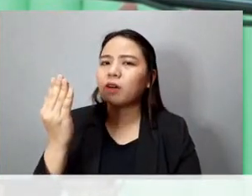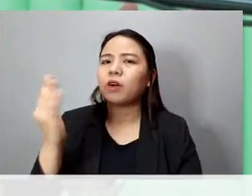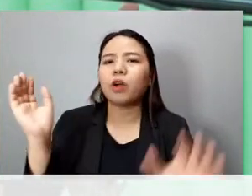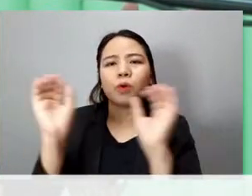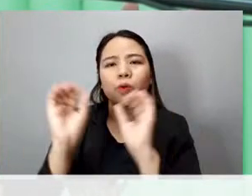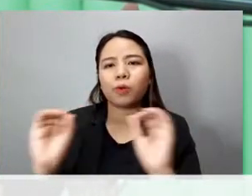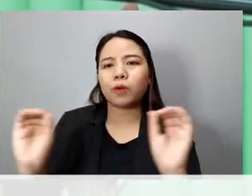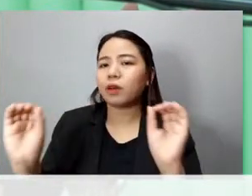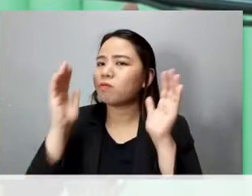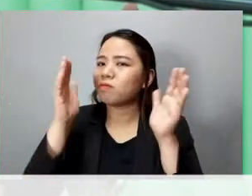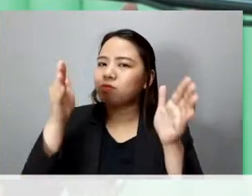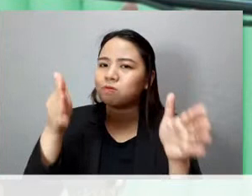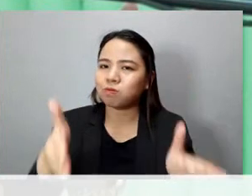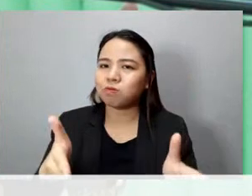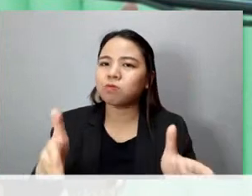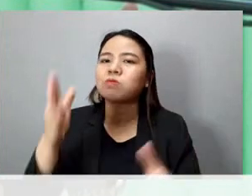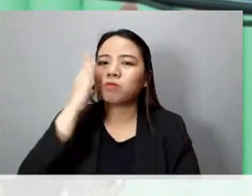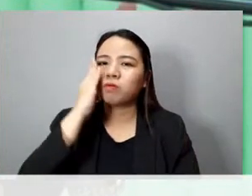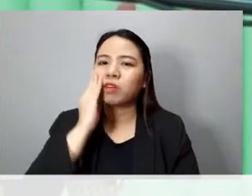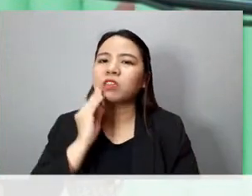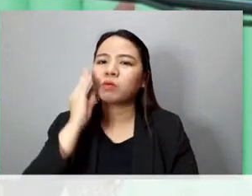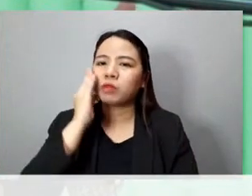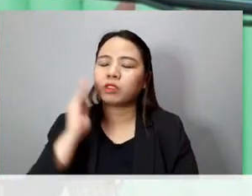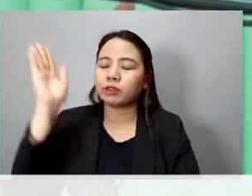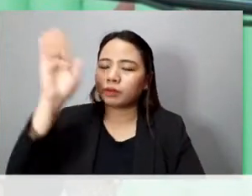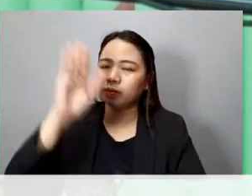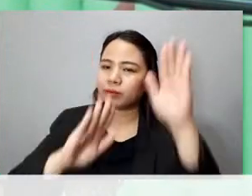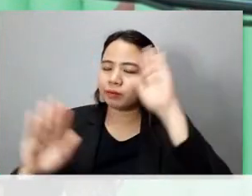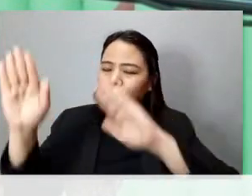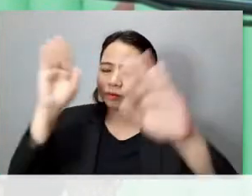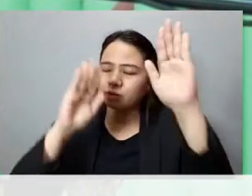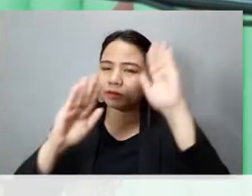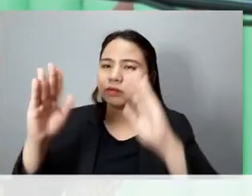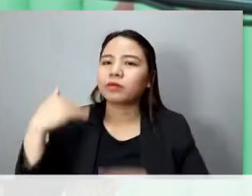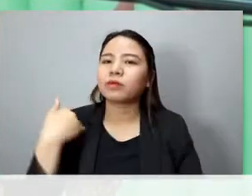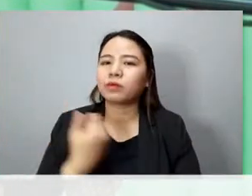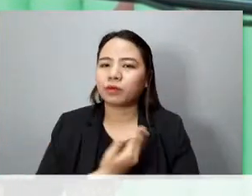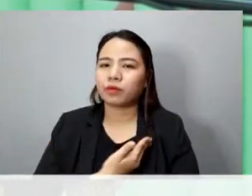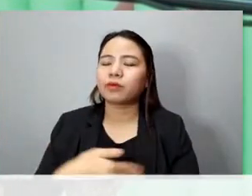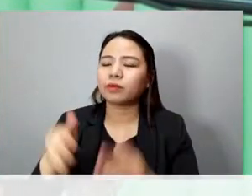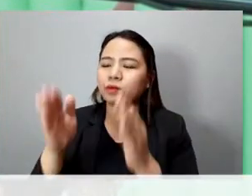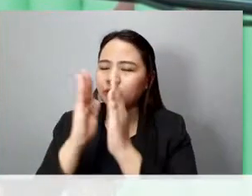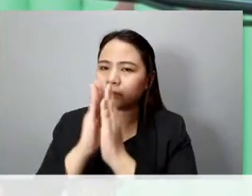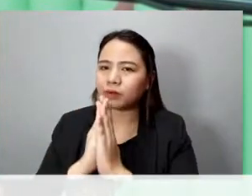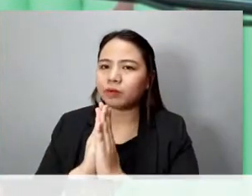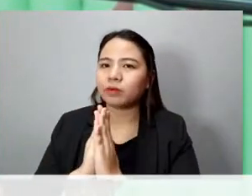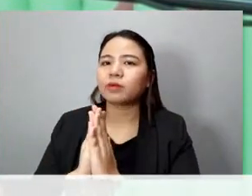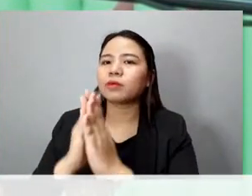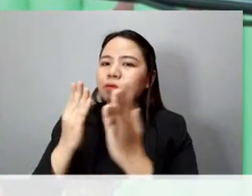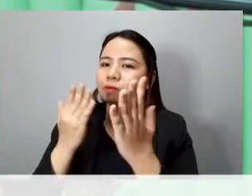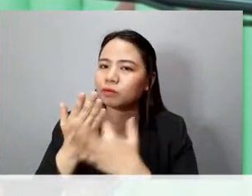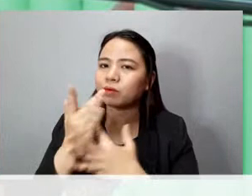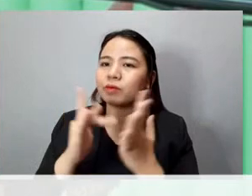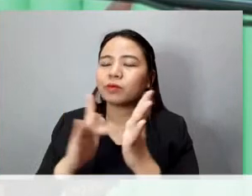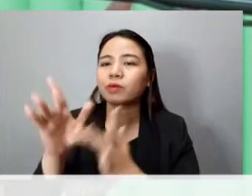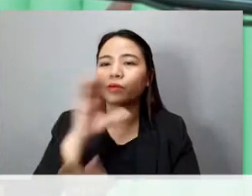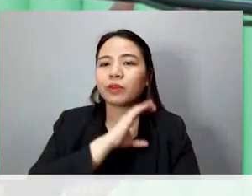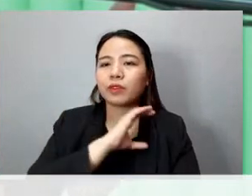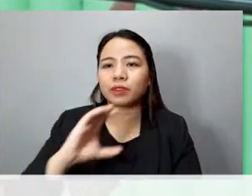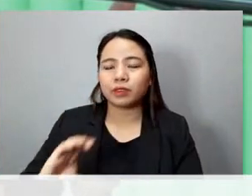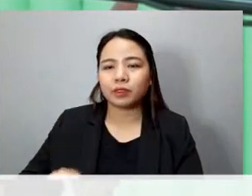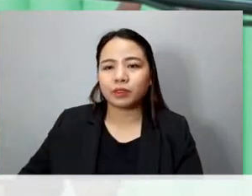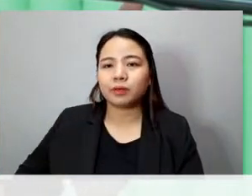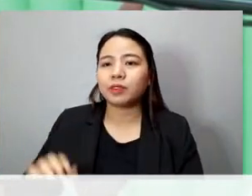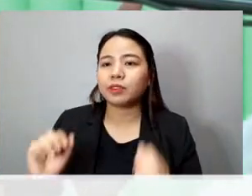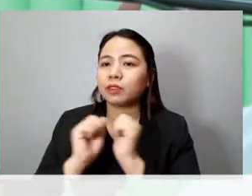pinababayaang masadlak sa ligalig. Inululuhog namin ito sa pamamagitan ni Hesukristo,